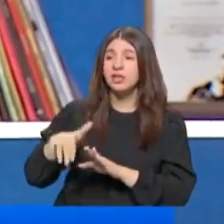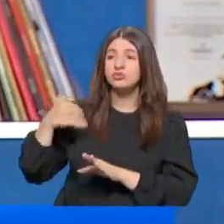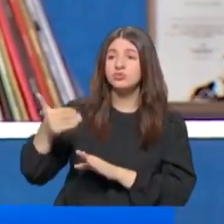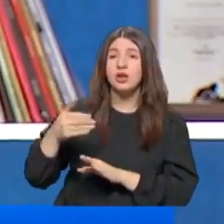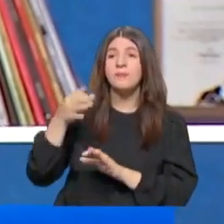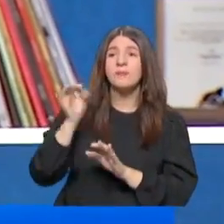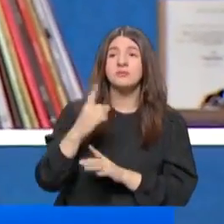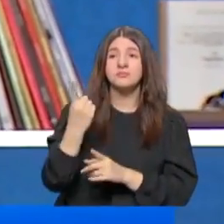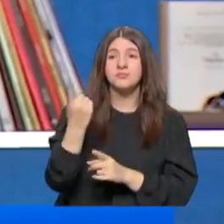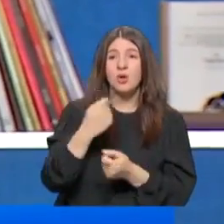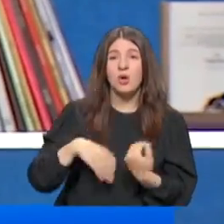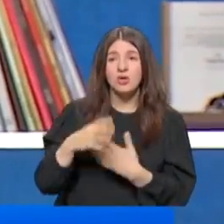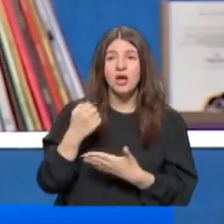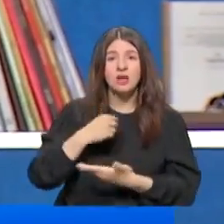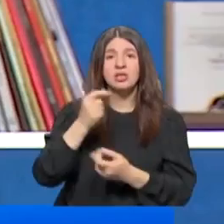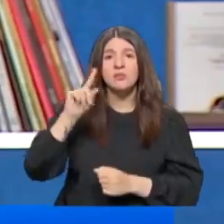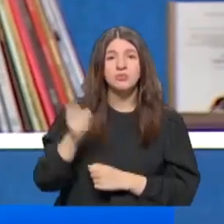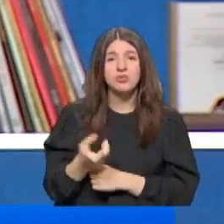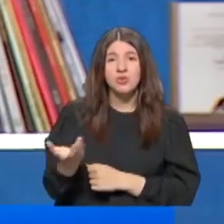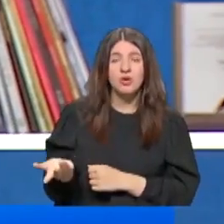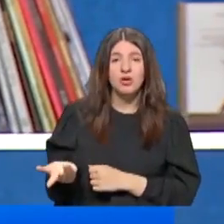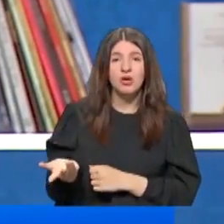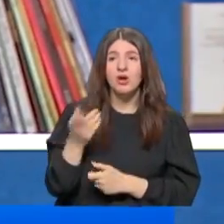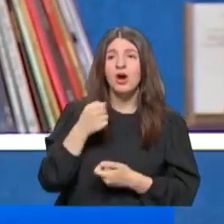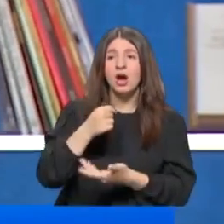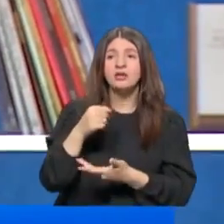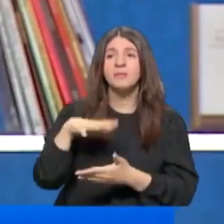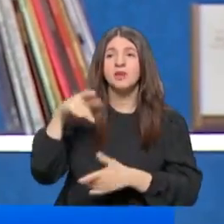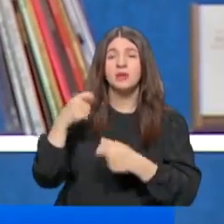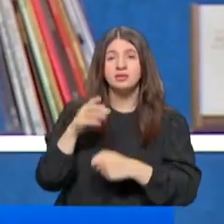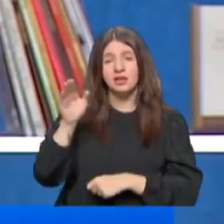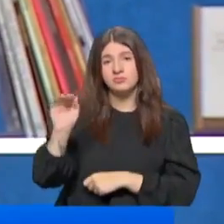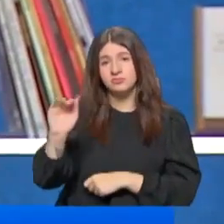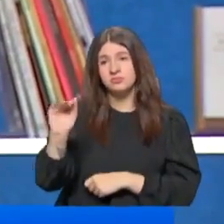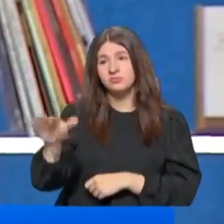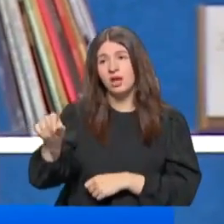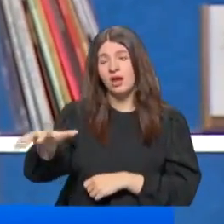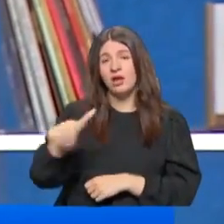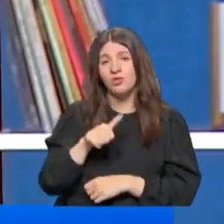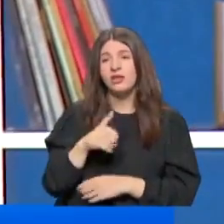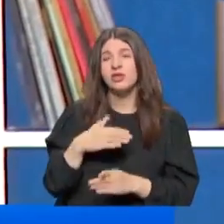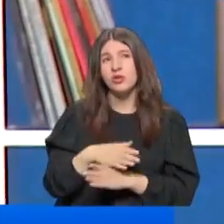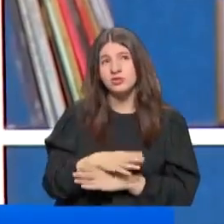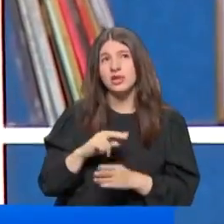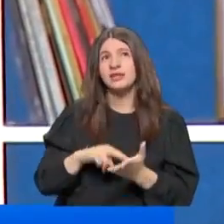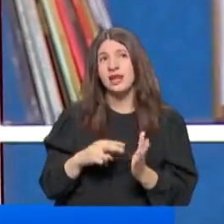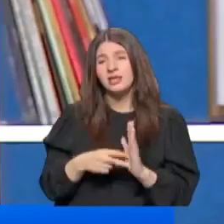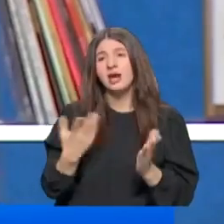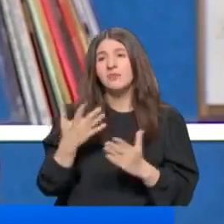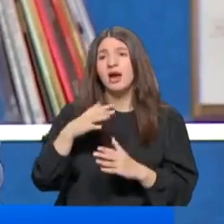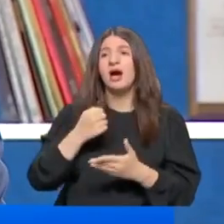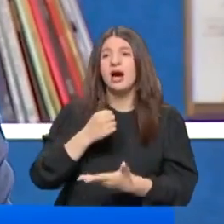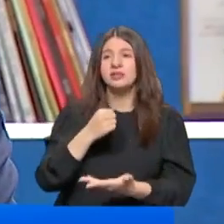sonra başlamış uygulama hazine nereden buluyor parayı fazla gidiyor Merkez Bankasından alıyor Daha doğrusu teknik ama